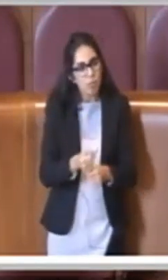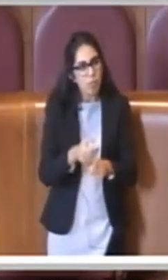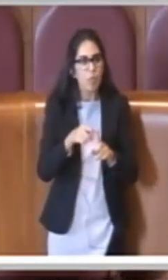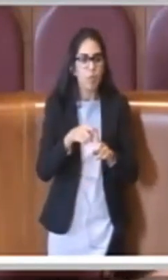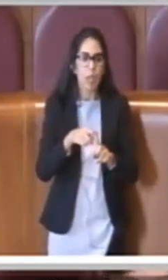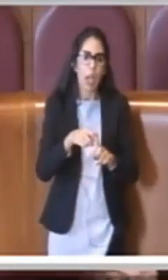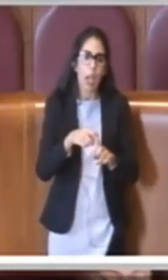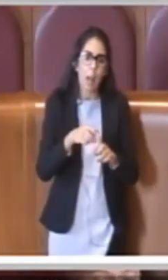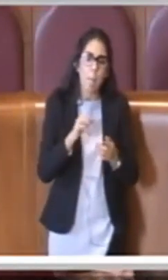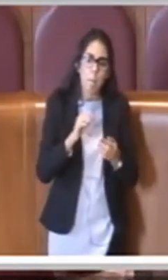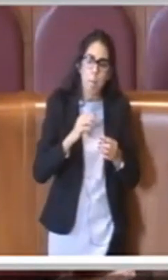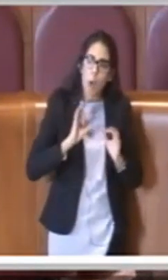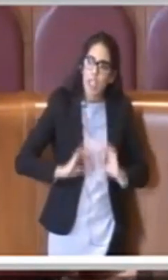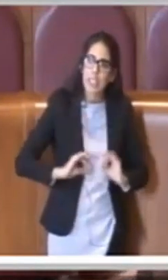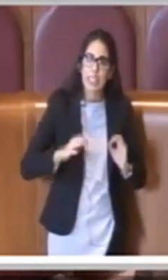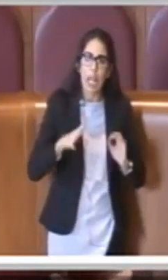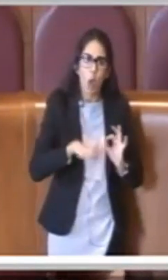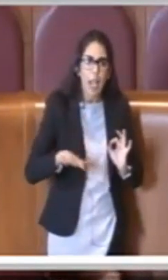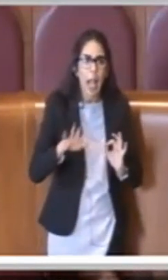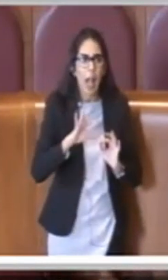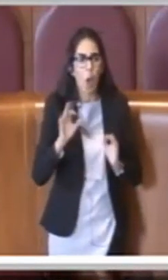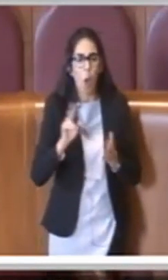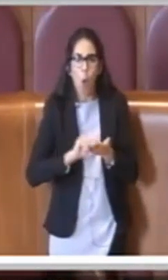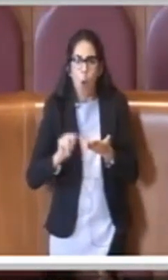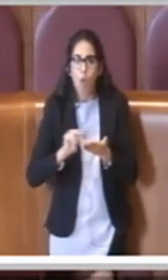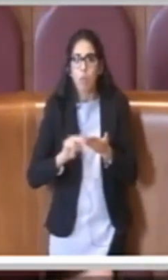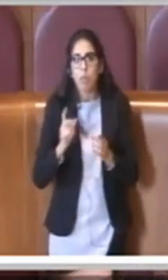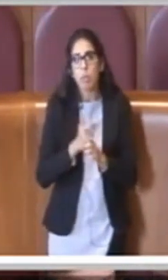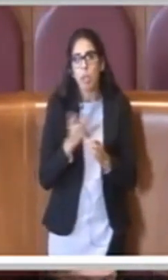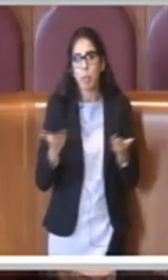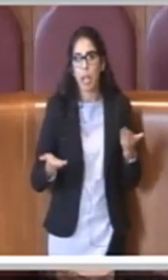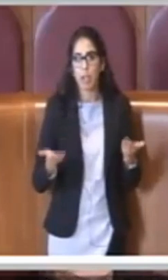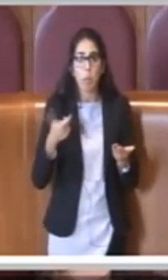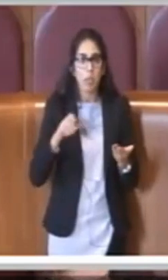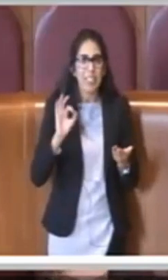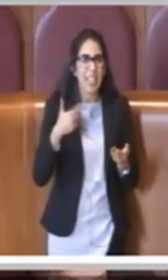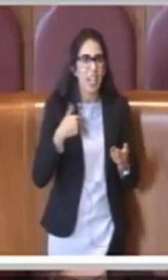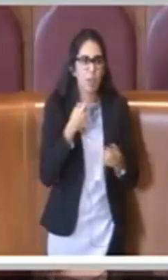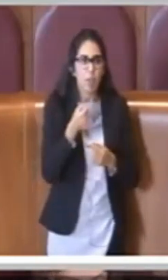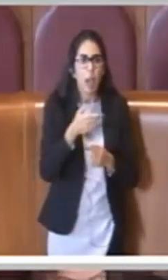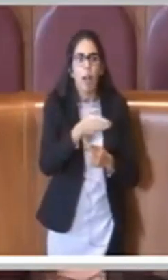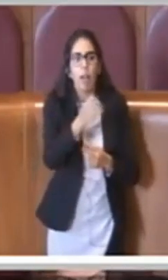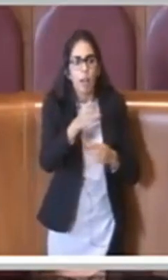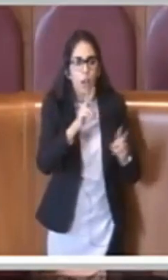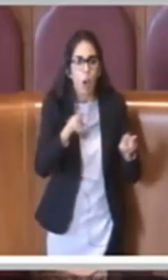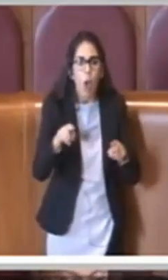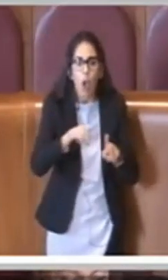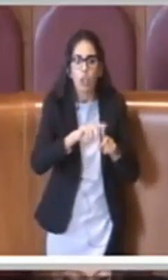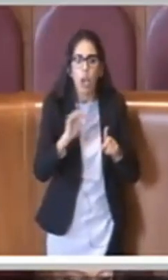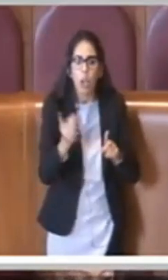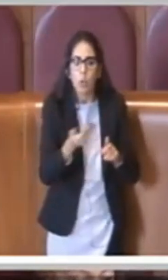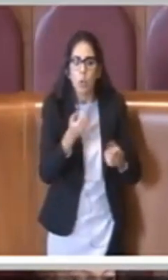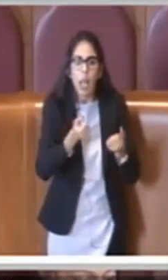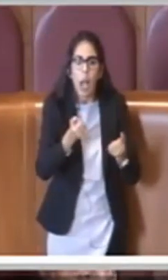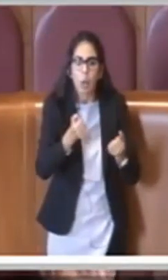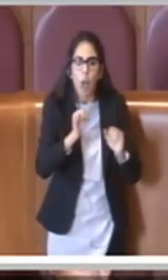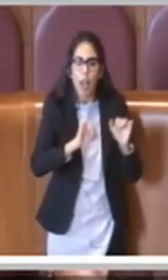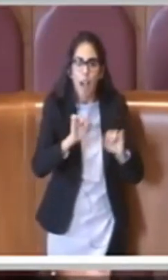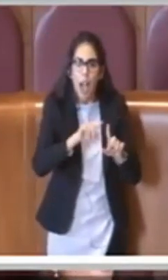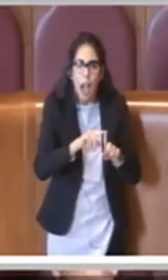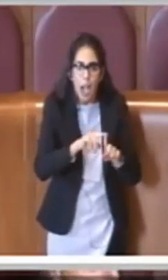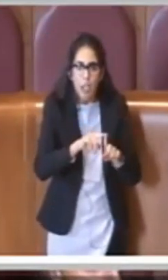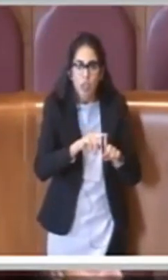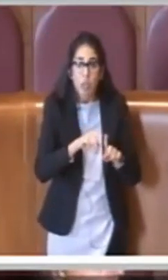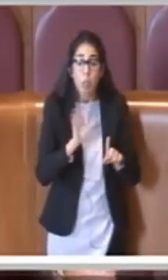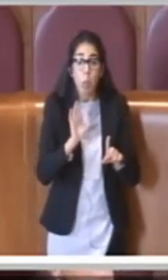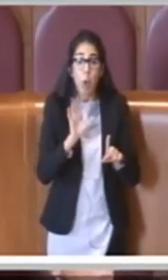essere bilanciate, perché se noi distraiamo il 50% delle risorse del